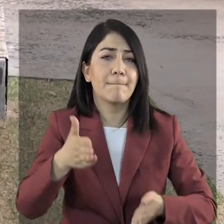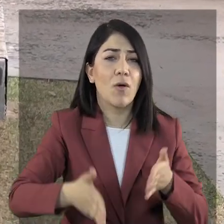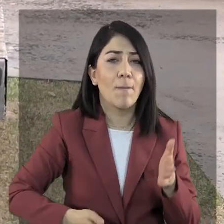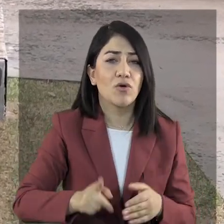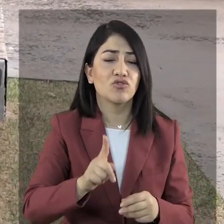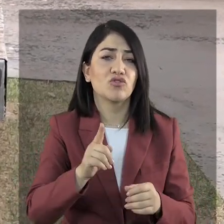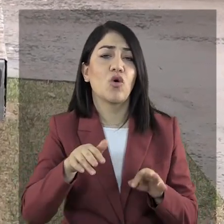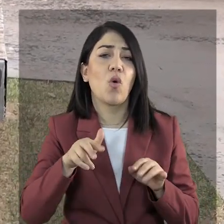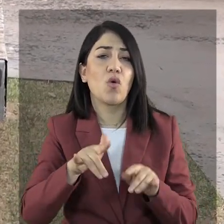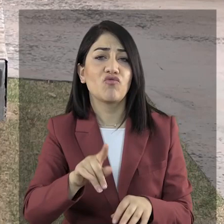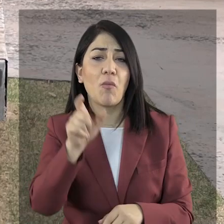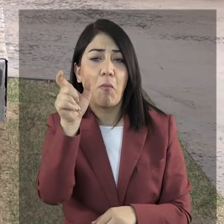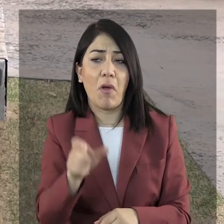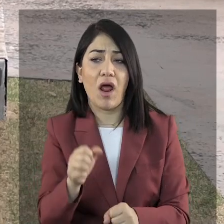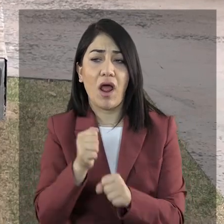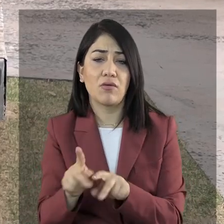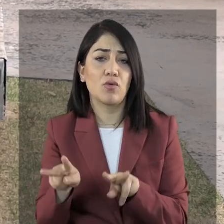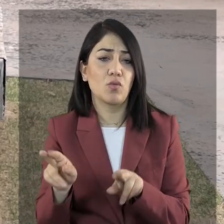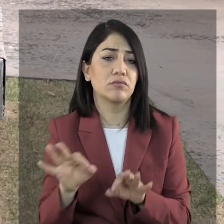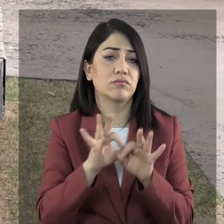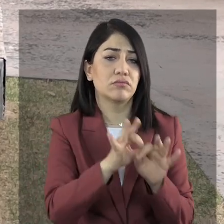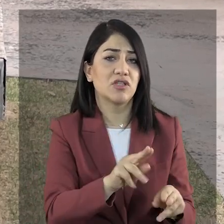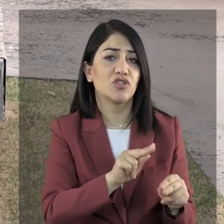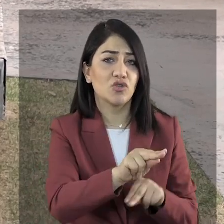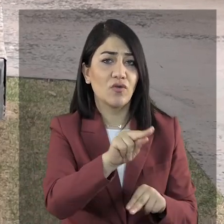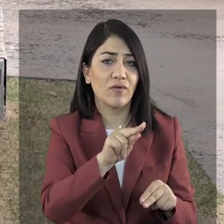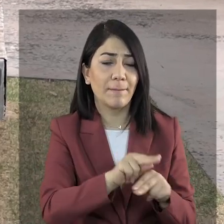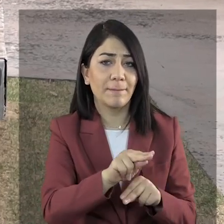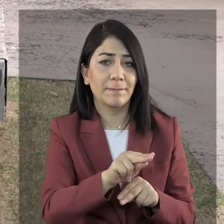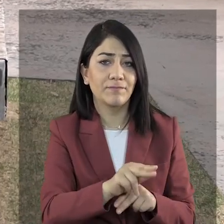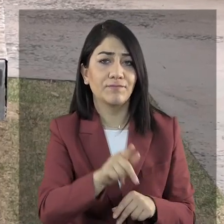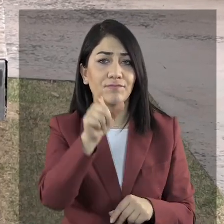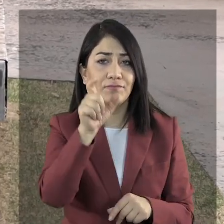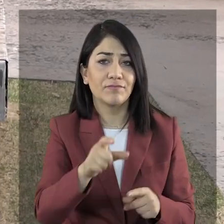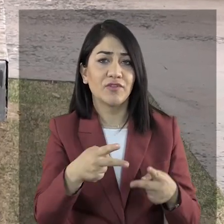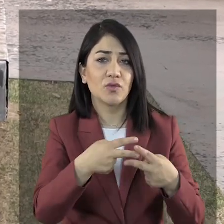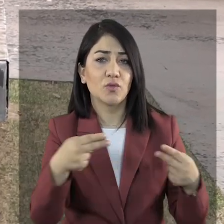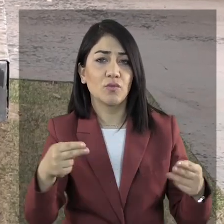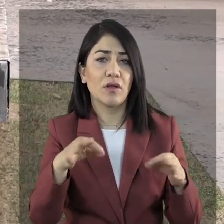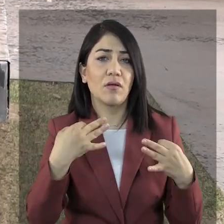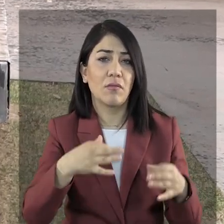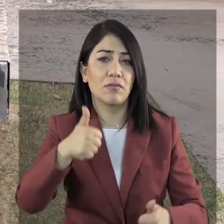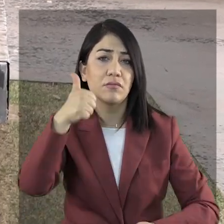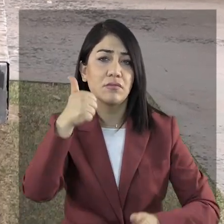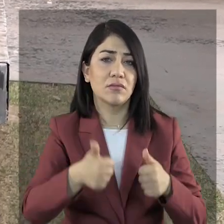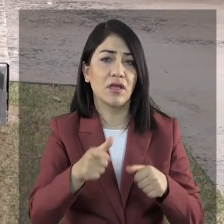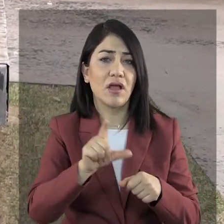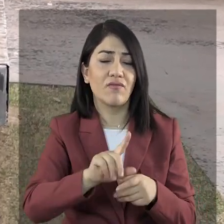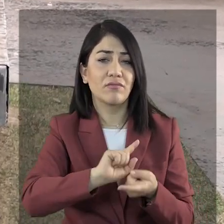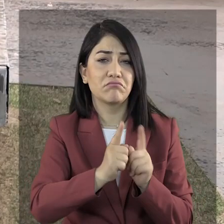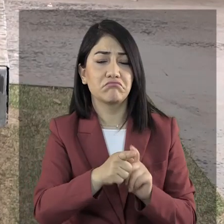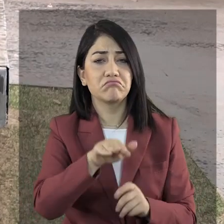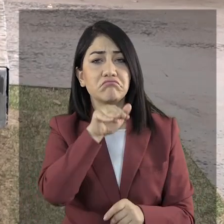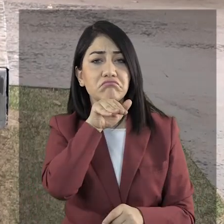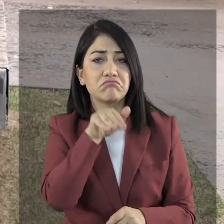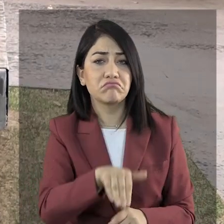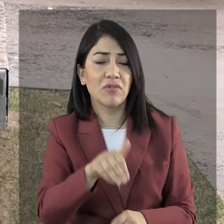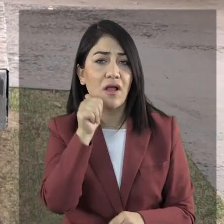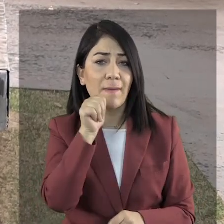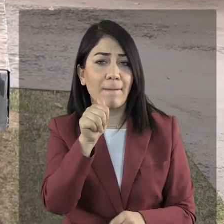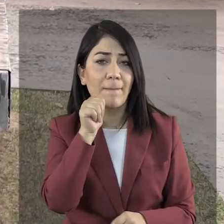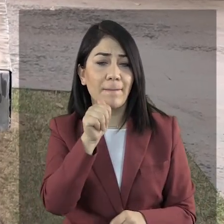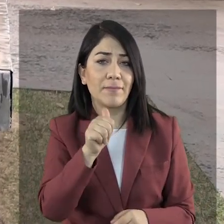գործողությունները, որ անում են մարդիկ, մենք ստեղծում ենք նոր կարելի ասել քաղաքակրթություն մարդը զուգակցված մեքենայի հետ, որը ավելի խելացի էլ դառնում